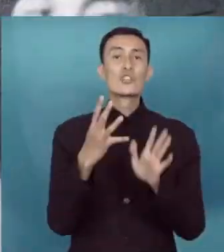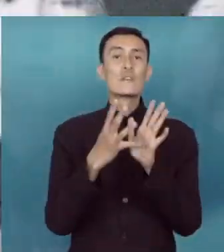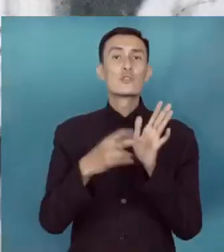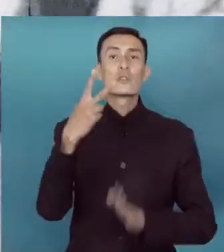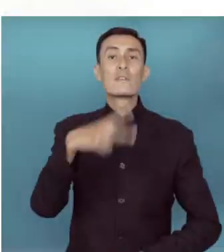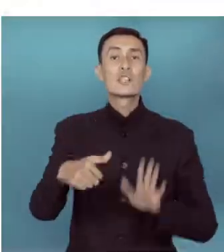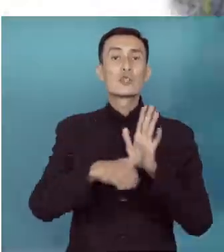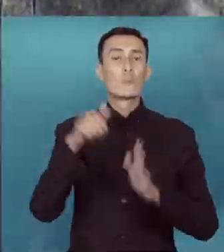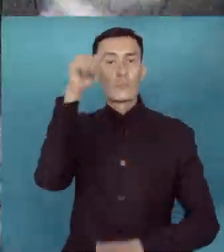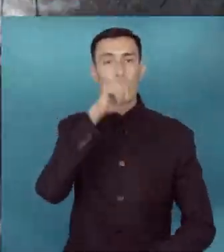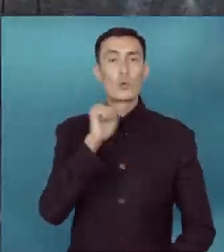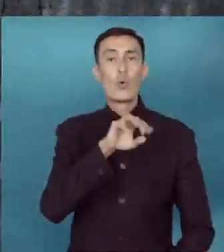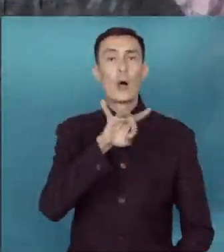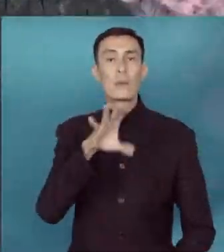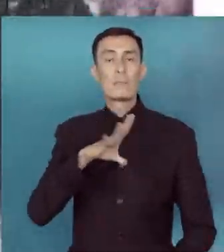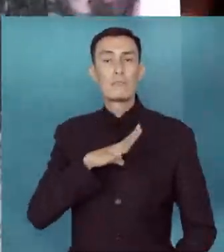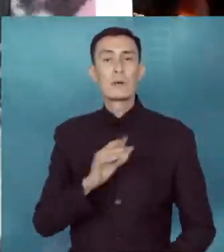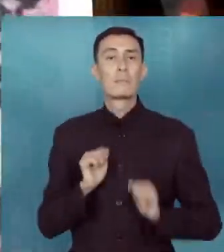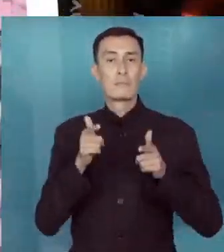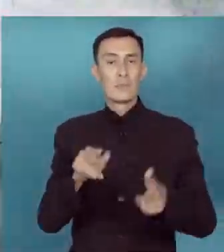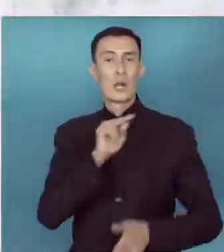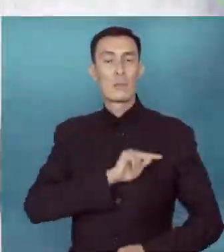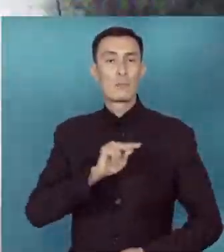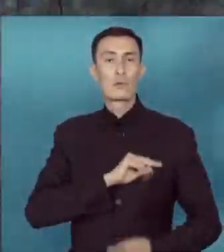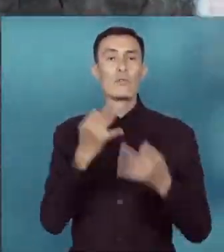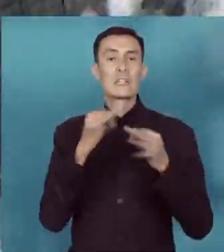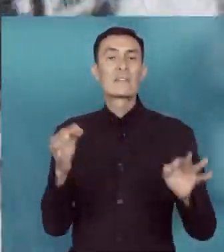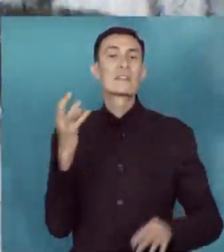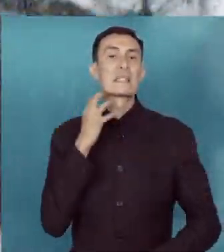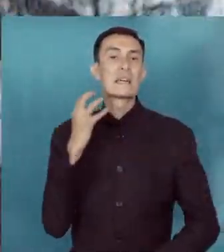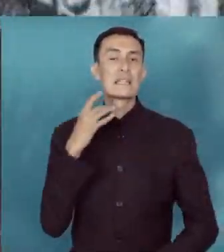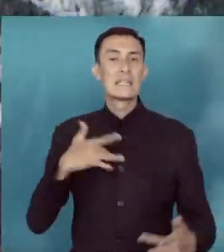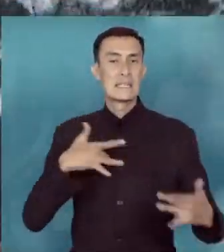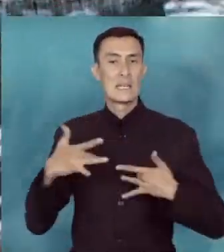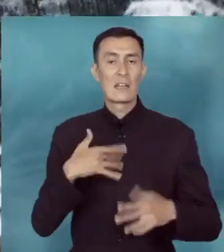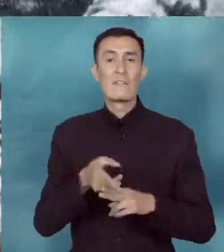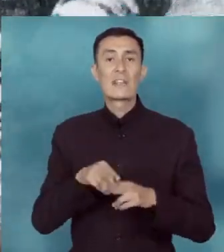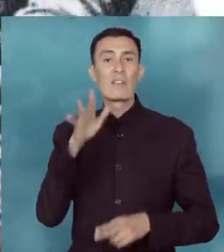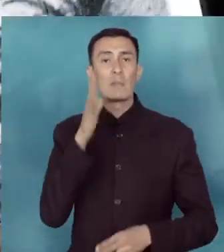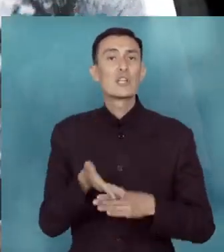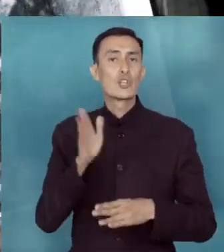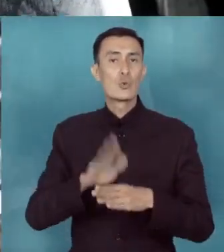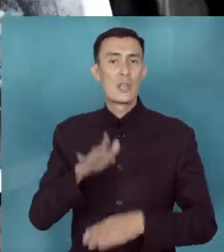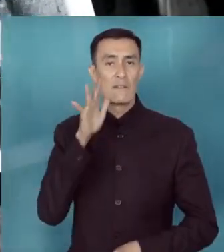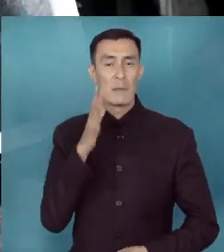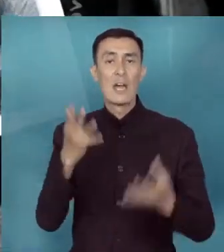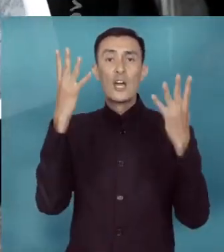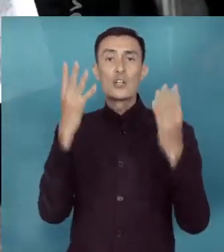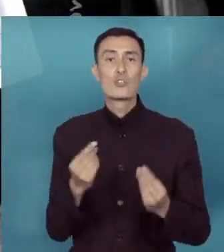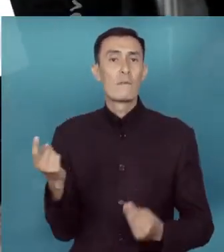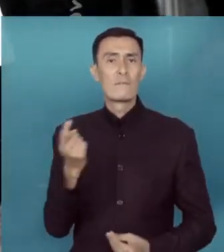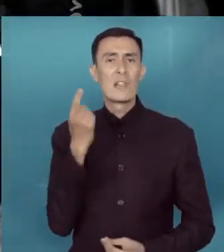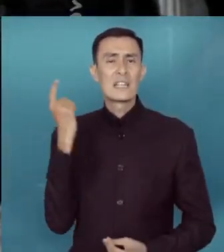В 1926 году Амре был принят на работу в открытый в Кызыларде театр. Он переживал тяжелые времена.